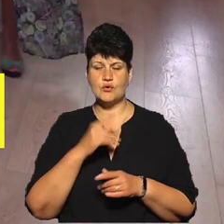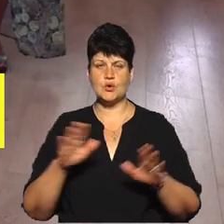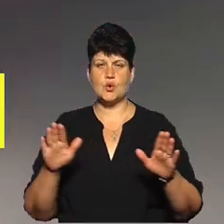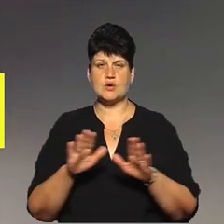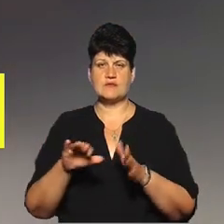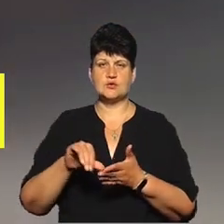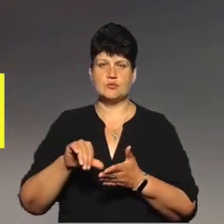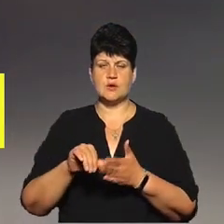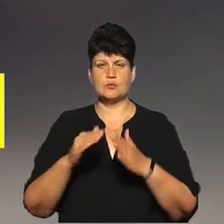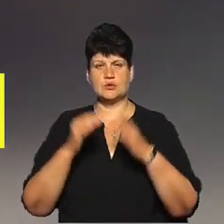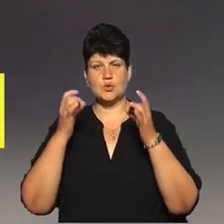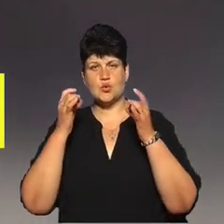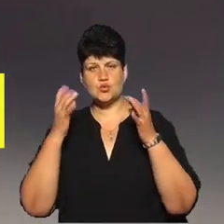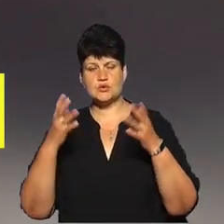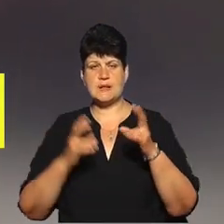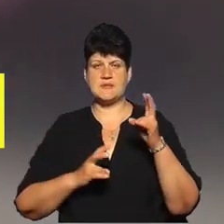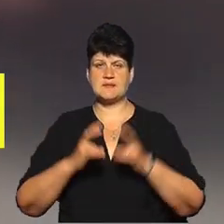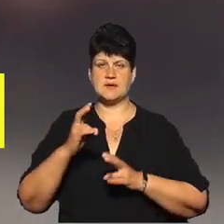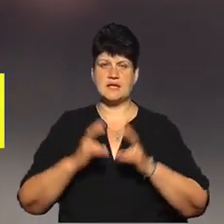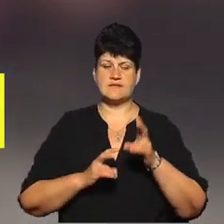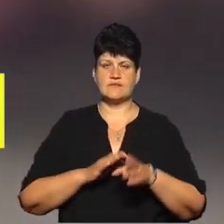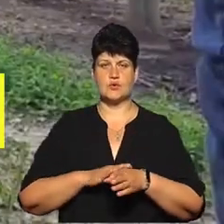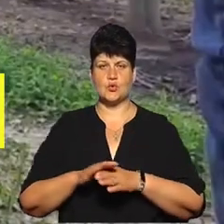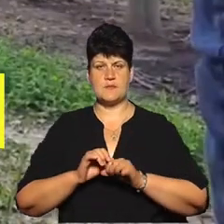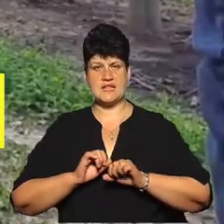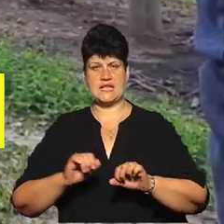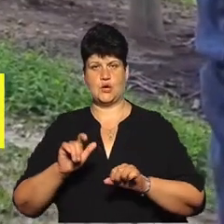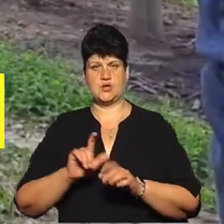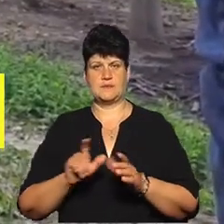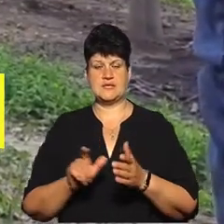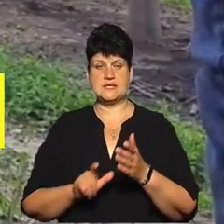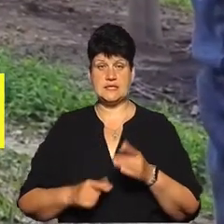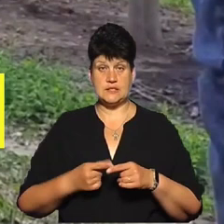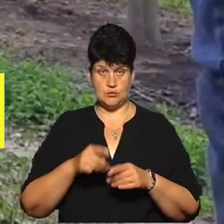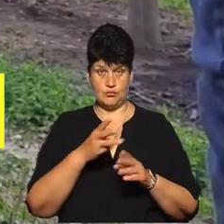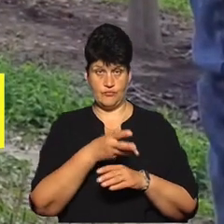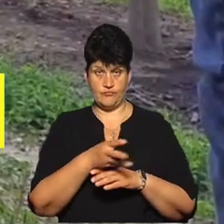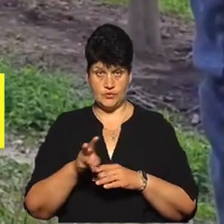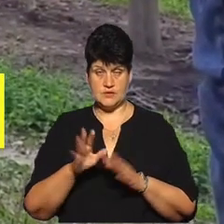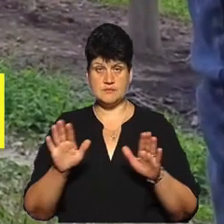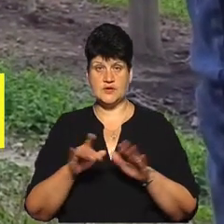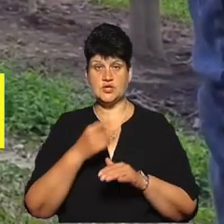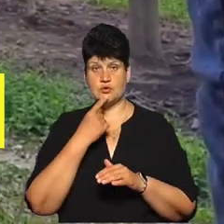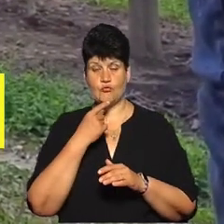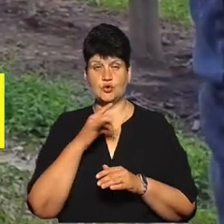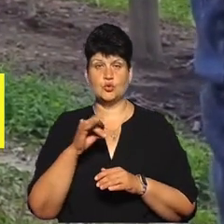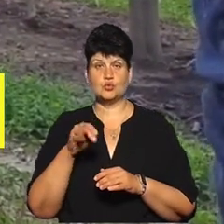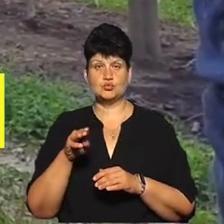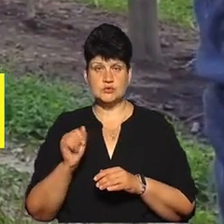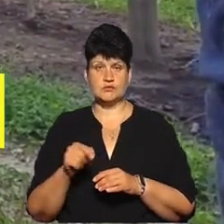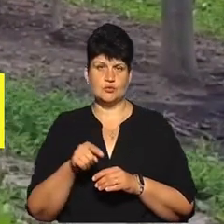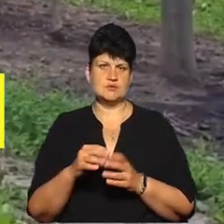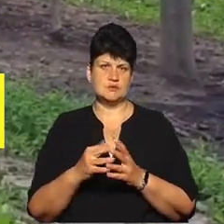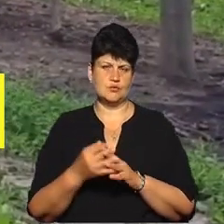будинках культури та на підприємствах, виконують патріотичні пісні. На цьому відео співають «Червону руту» в одному із селянських господарств